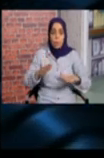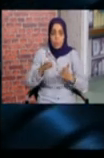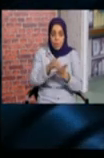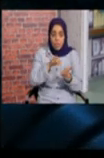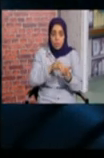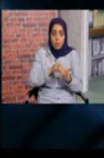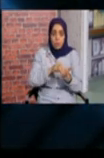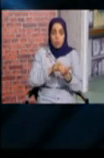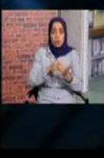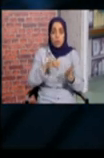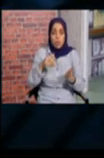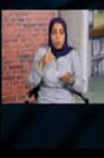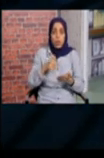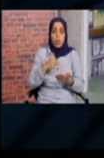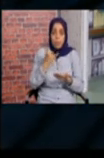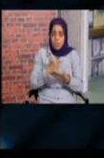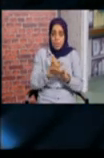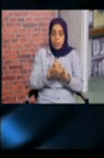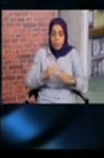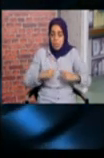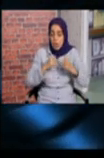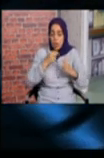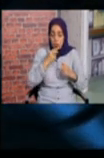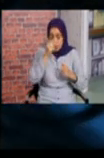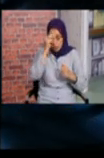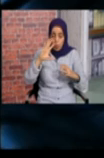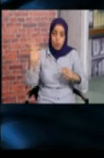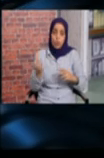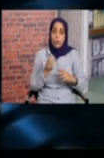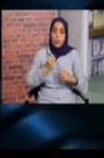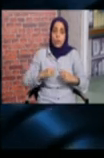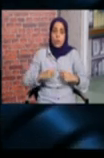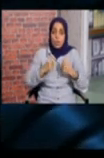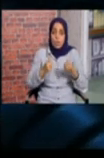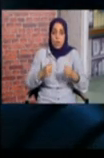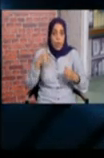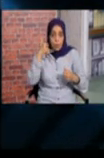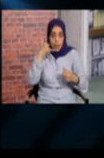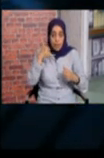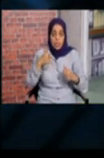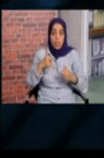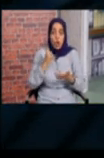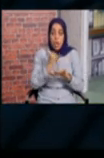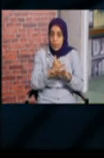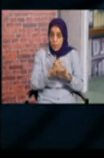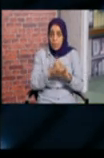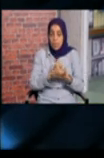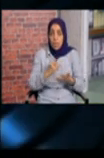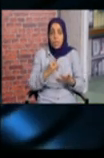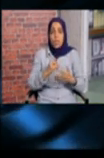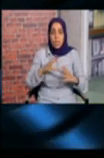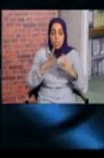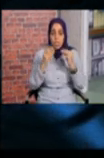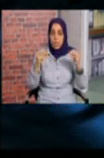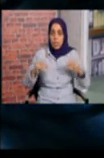العام الدراسي وكل سنه وكل الاسر طيبين، ان البلاغات عن سائقي حافلات المدارس كتير